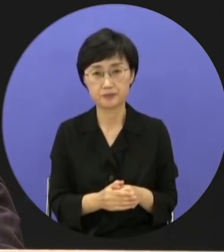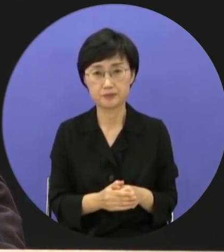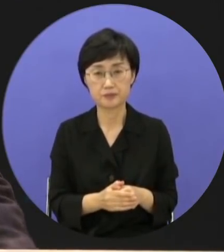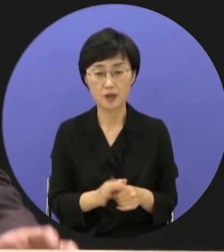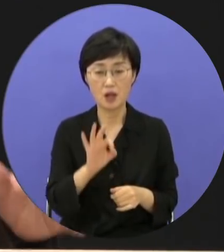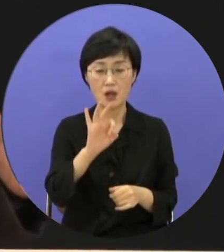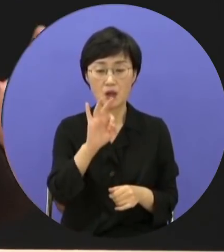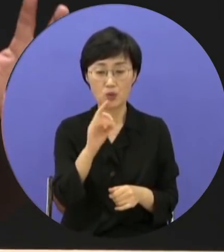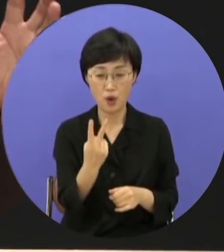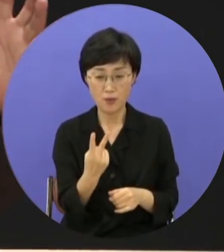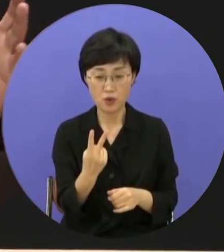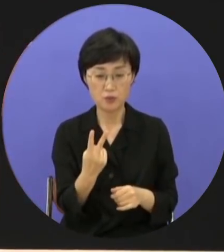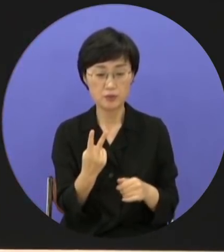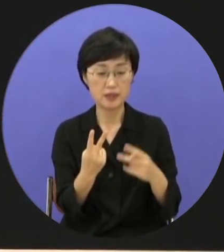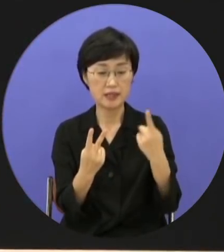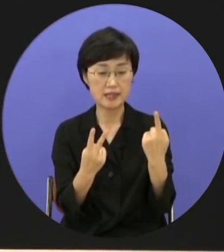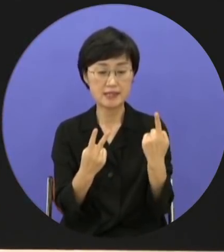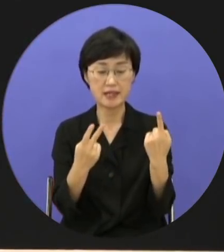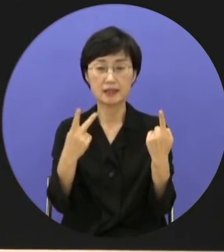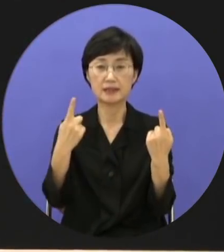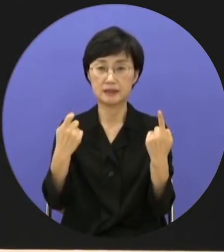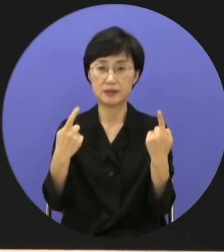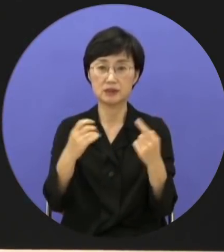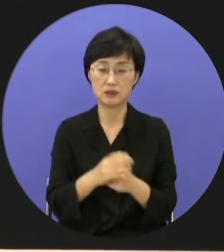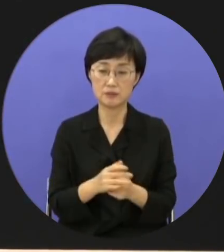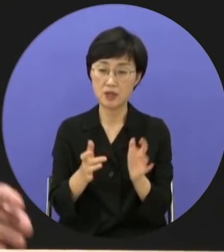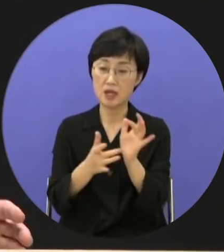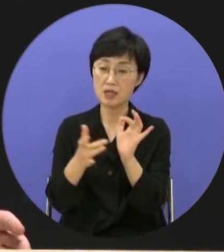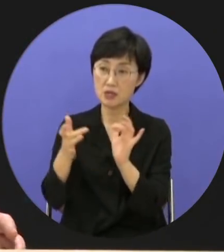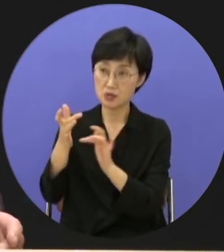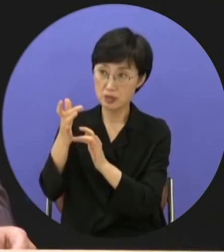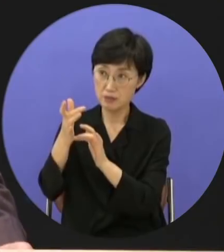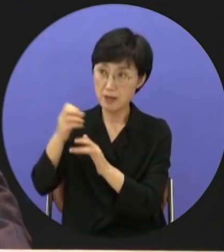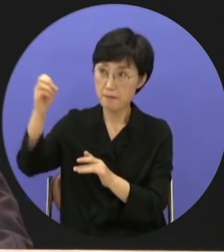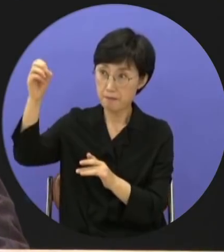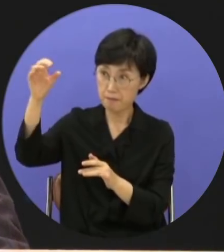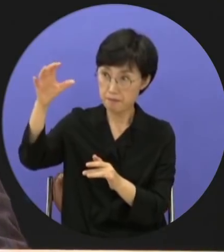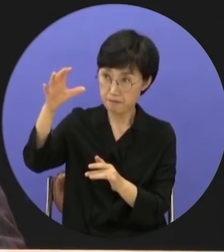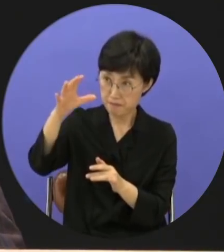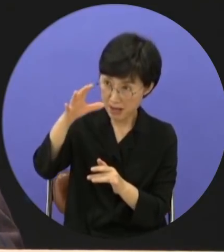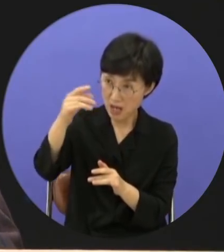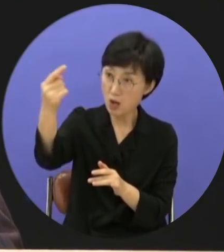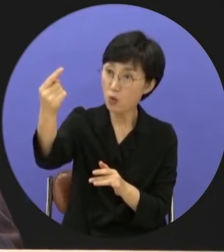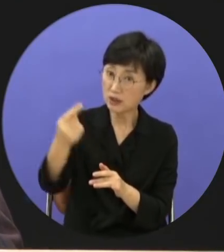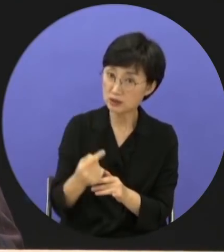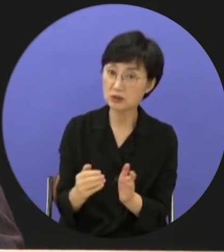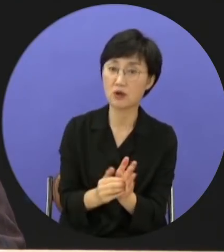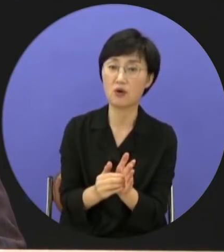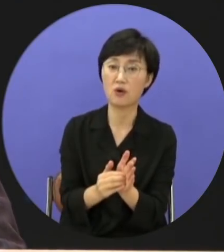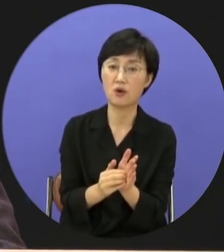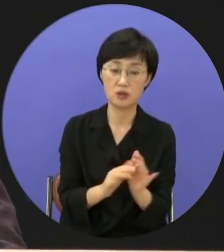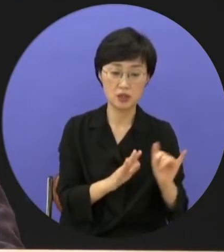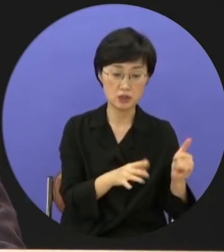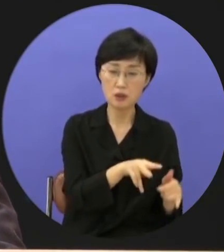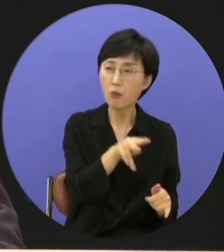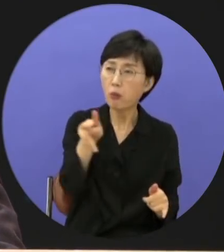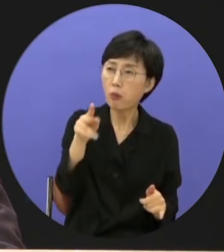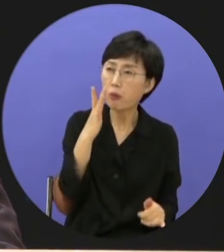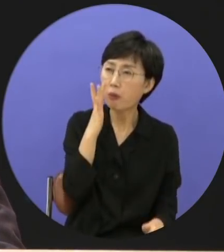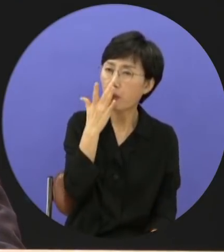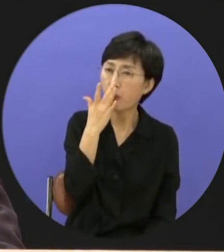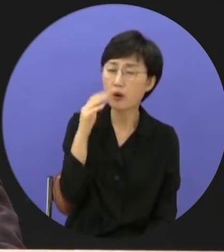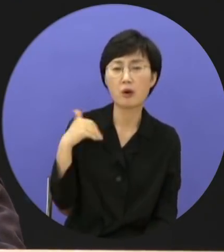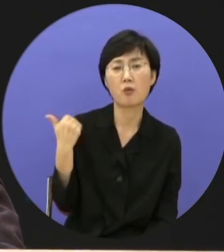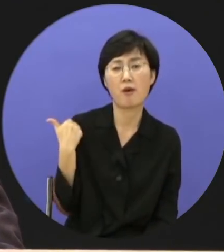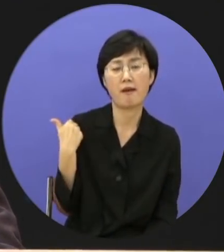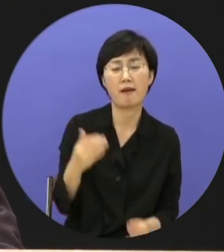1장 11절에 빛으로 오셨으나 세상이 알지 못했다. It says in John 1:11 that he came as a light and yet the world did not recognize